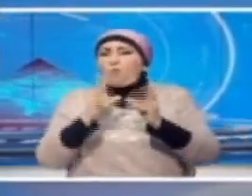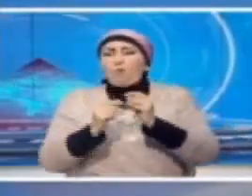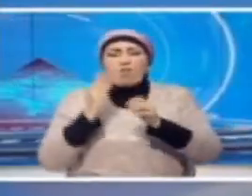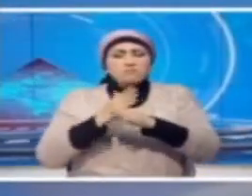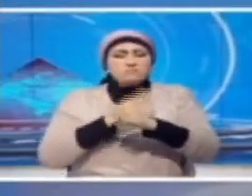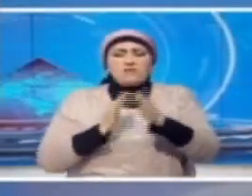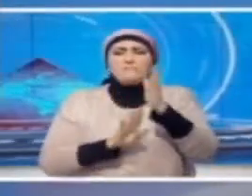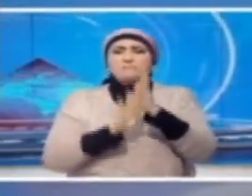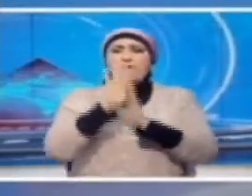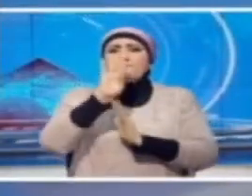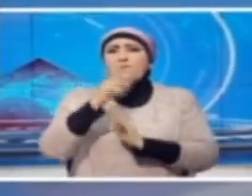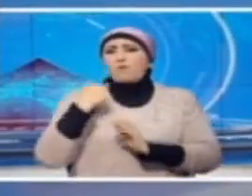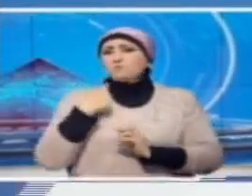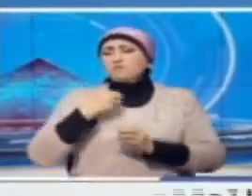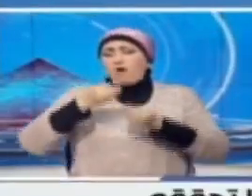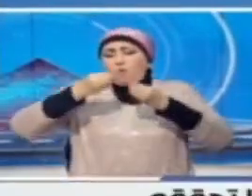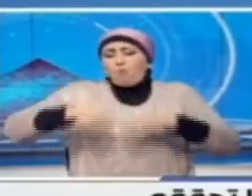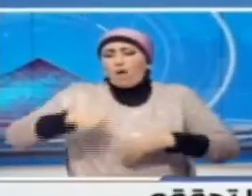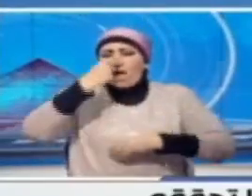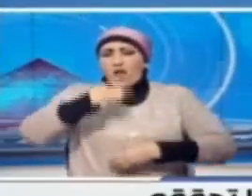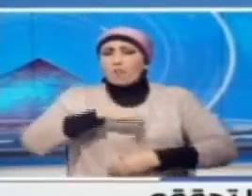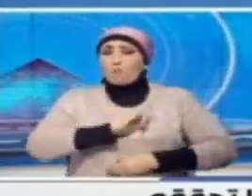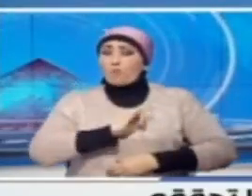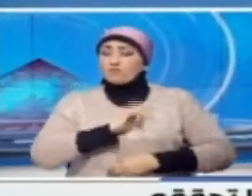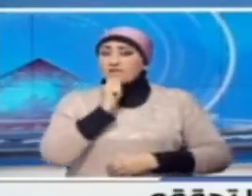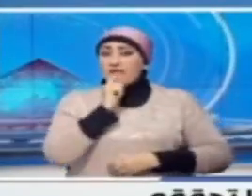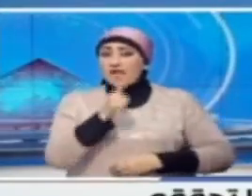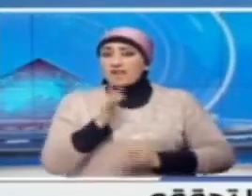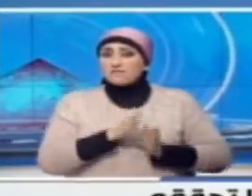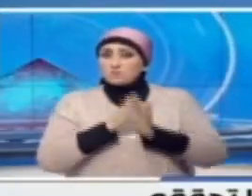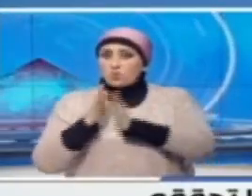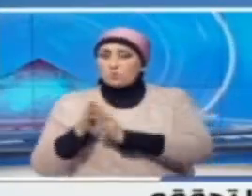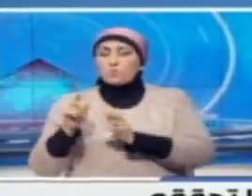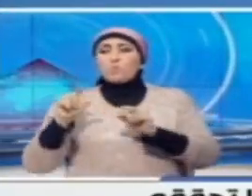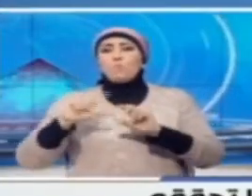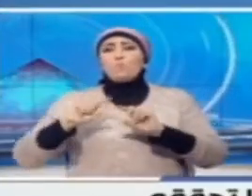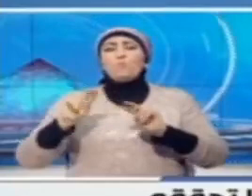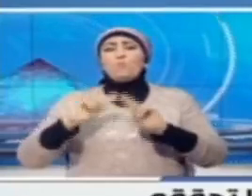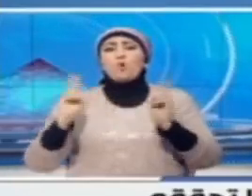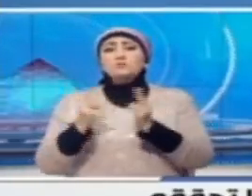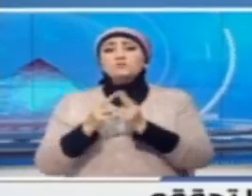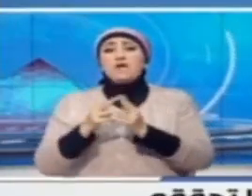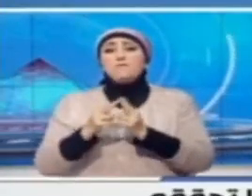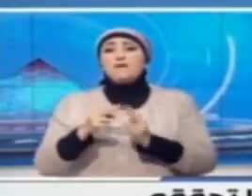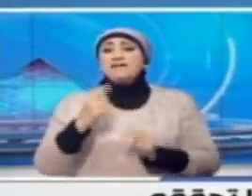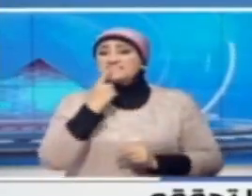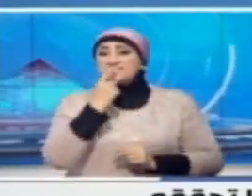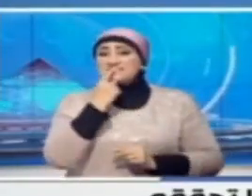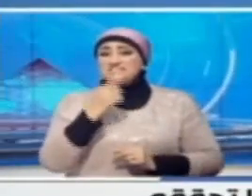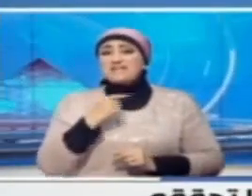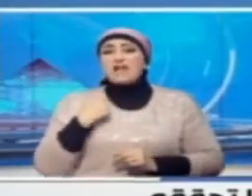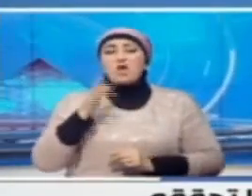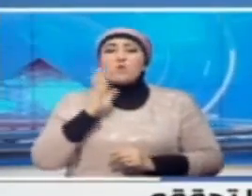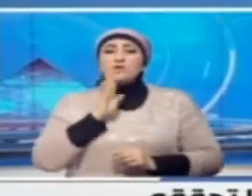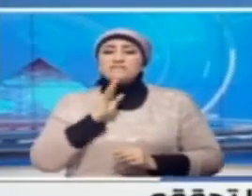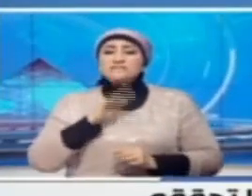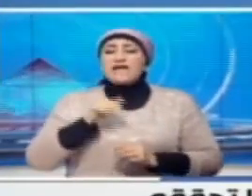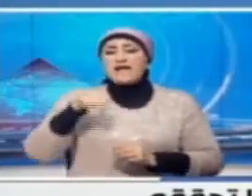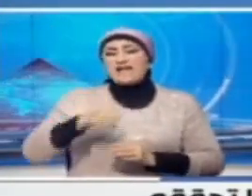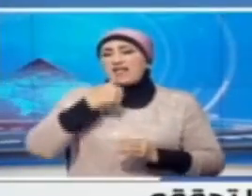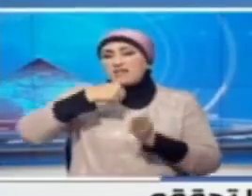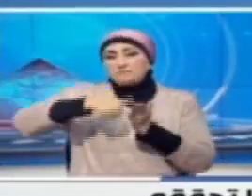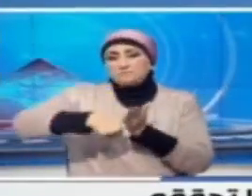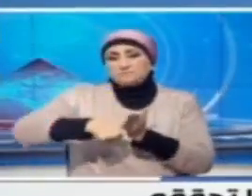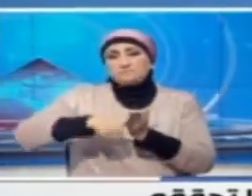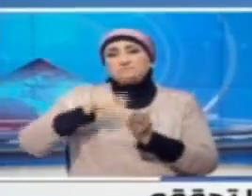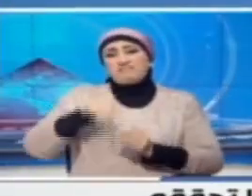يؤثر على جودة حياة المواطن. تصريحات الوزيرة جاءت على هامش المؤتمر السنوي الثامن لتعليم الكبار والذي أقيم تحت عنوان